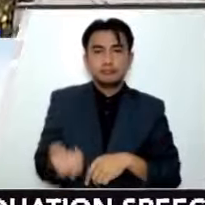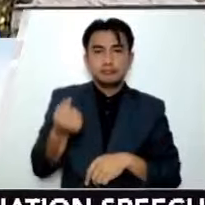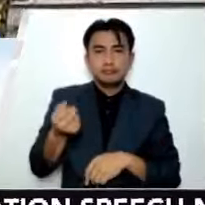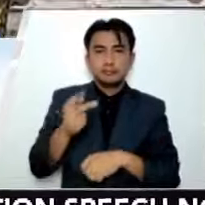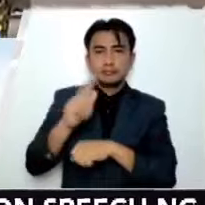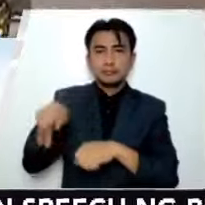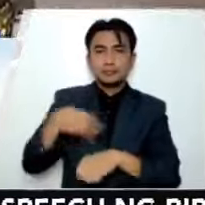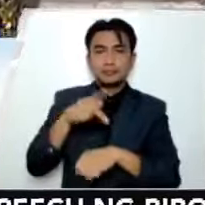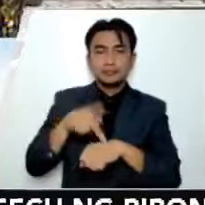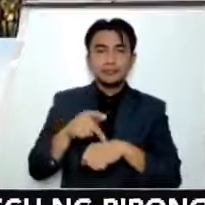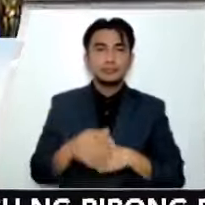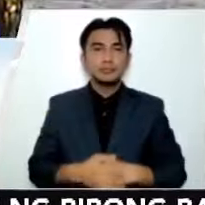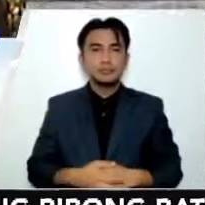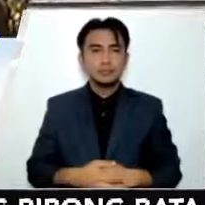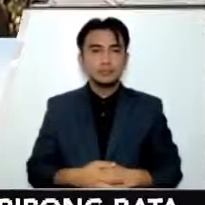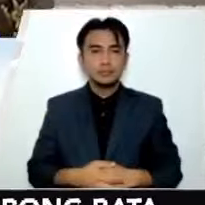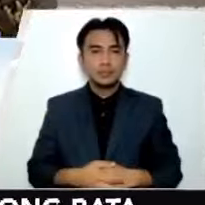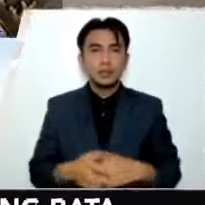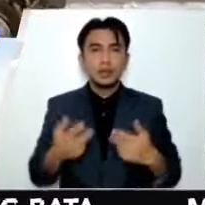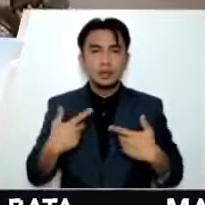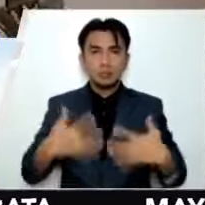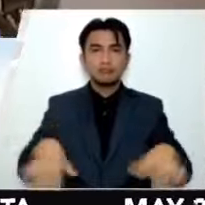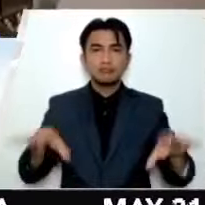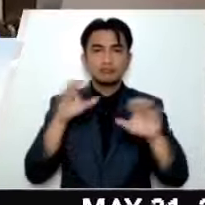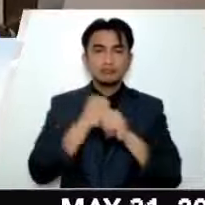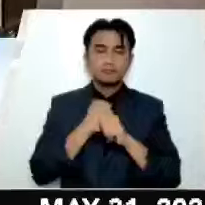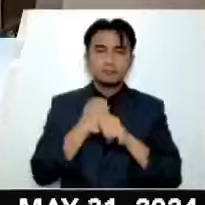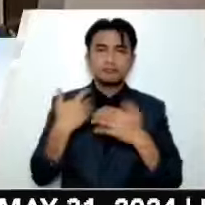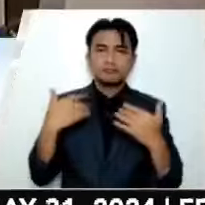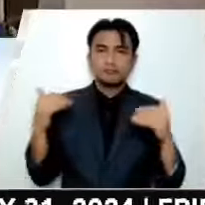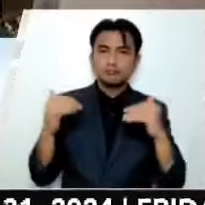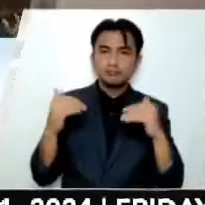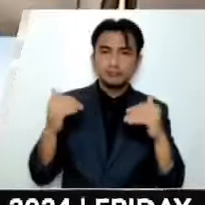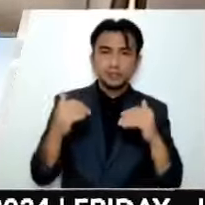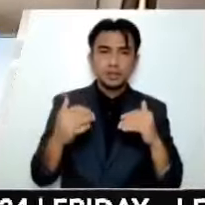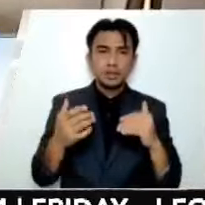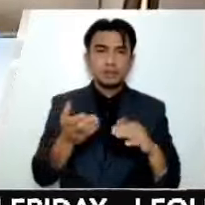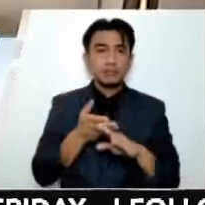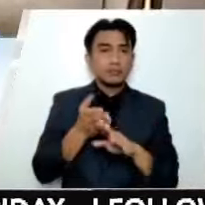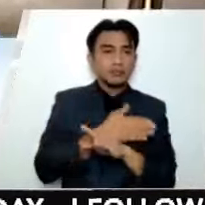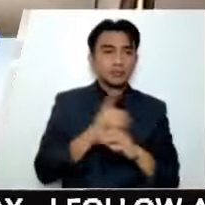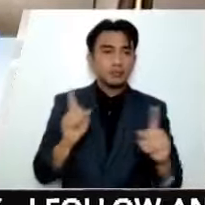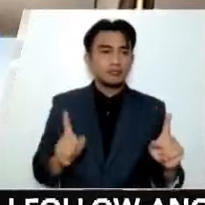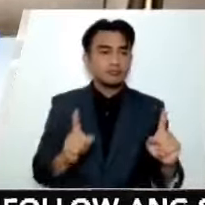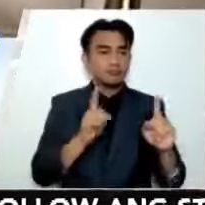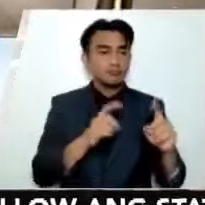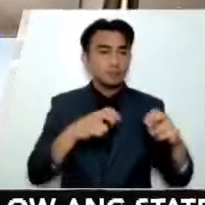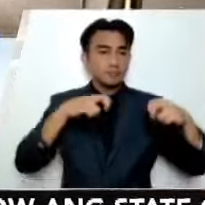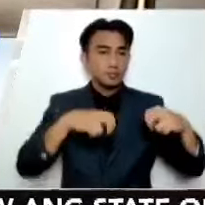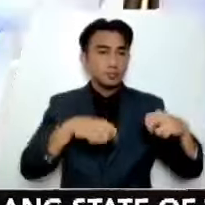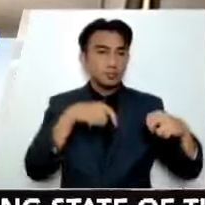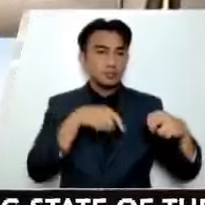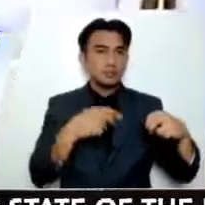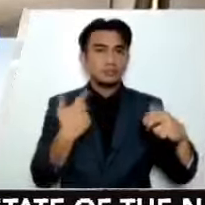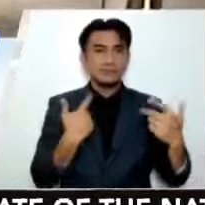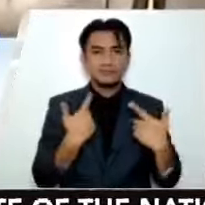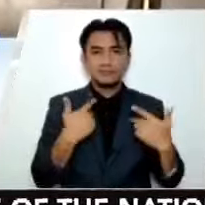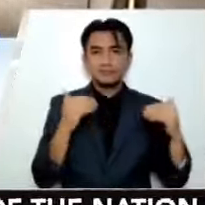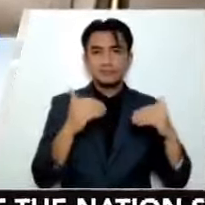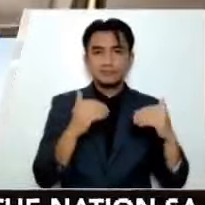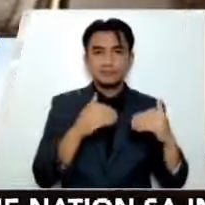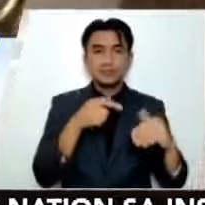kanyang keynote address, nakipagpulong si Pangulong Marcos sa Prime Minister at Presidente ng Singapore. Tinalakay niya